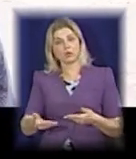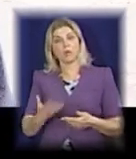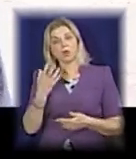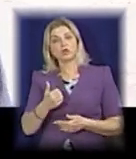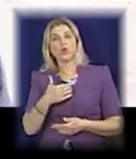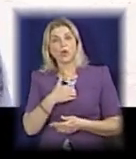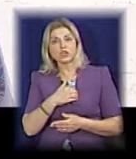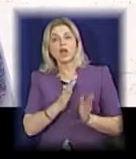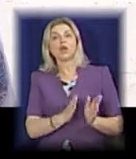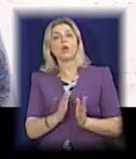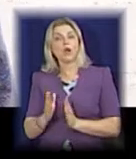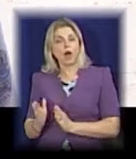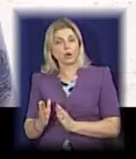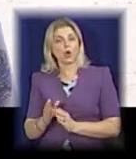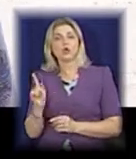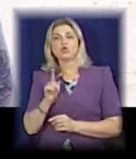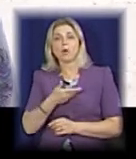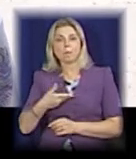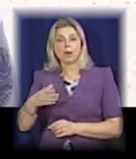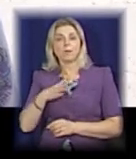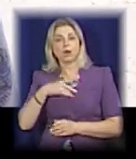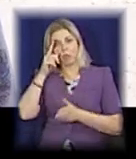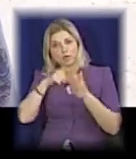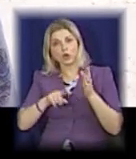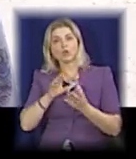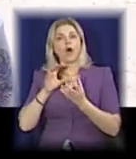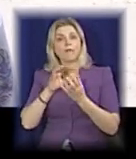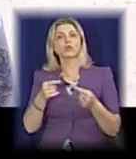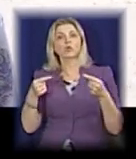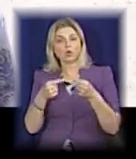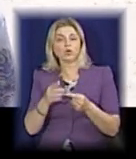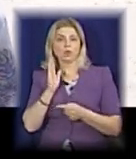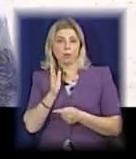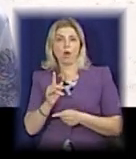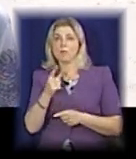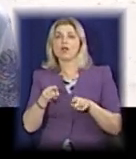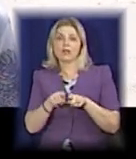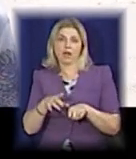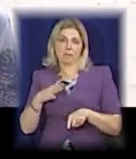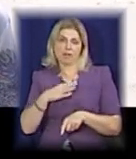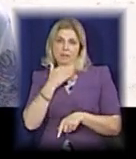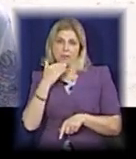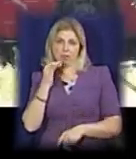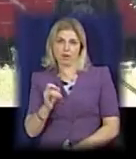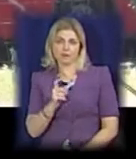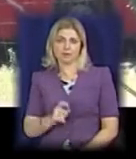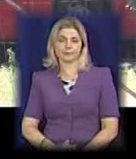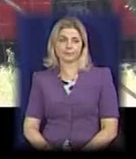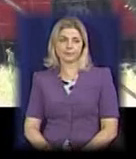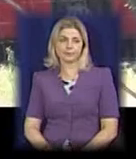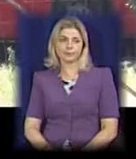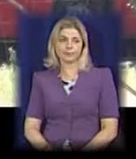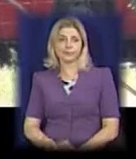хотілося б регулярність, щоб ми були впевнені, що автобус точно приїде, тому що таке вже було неодноразово.